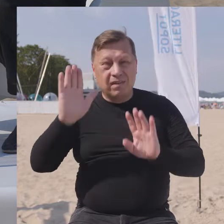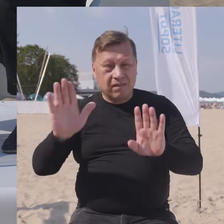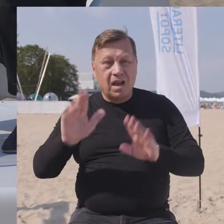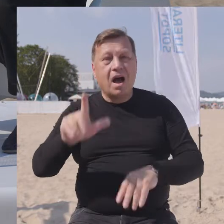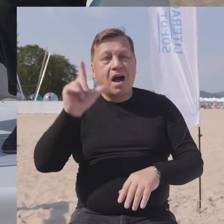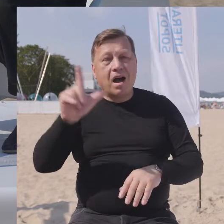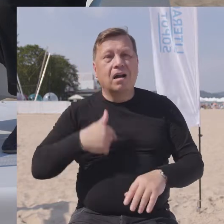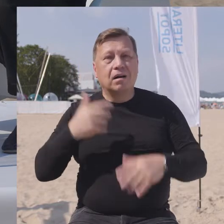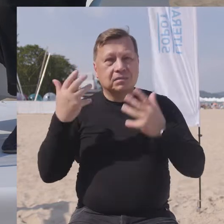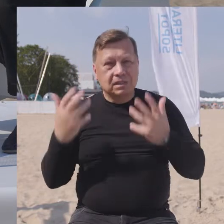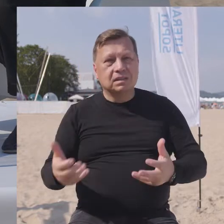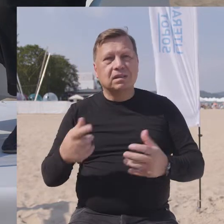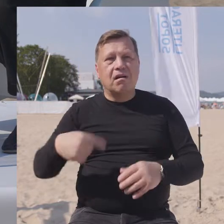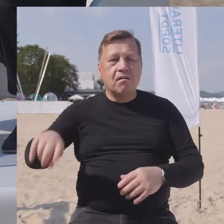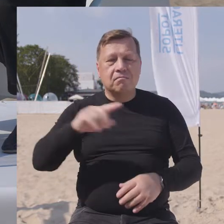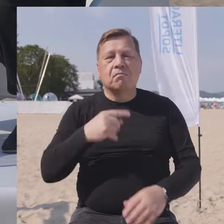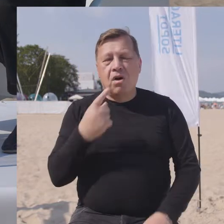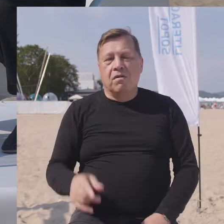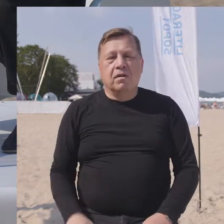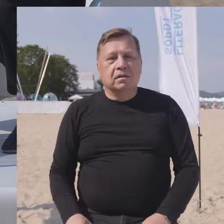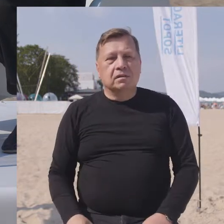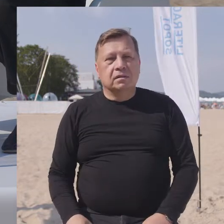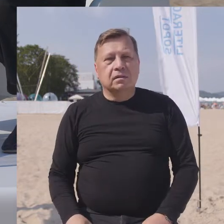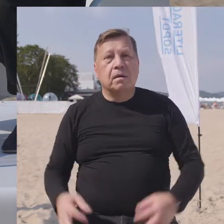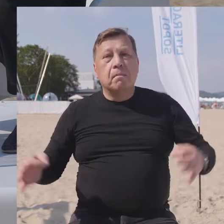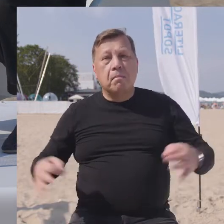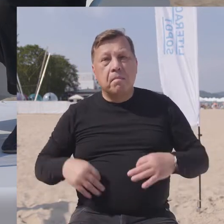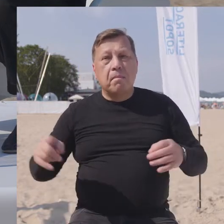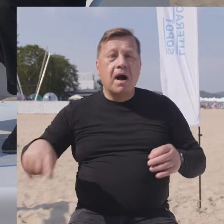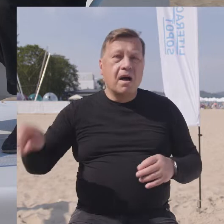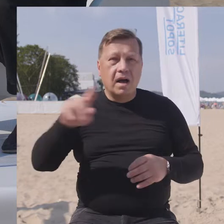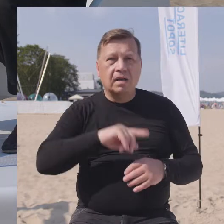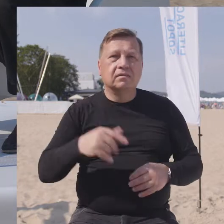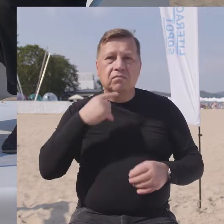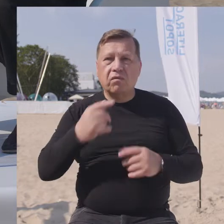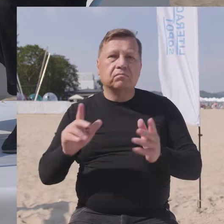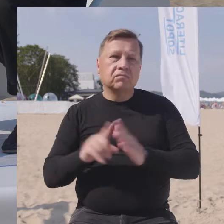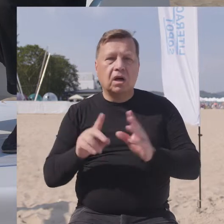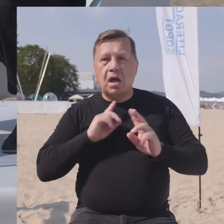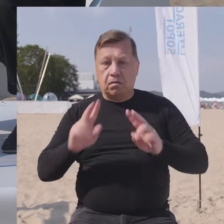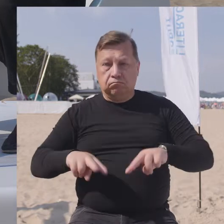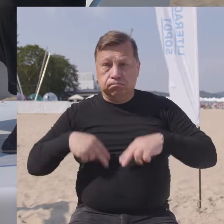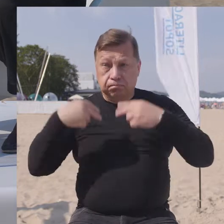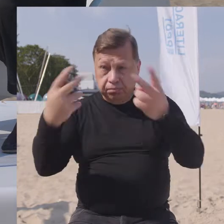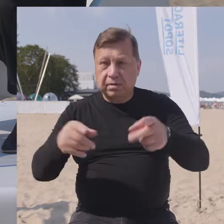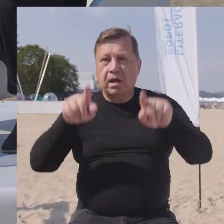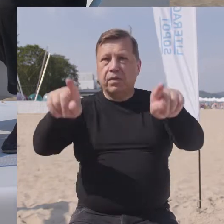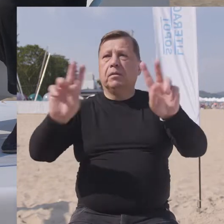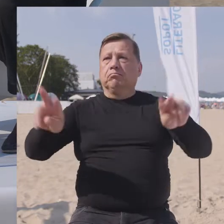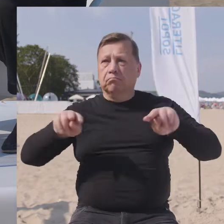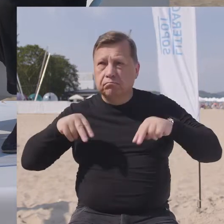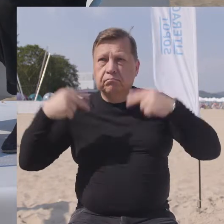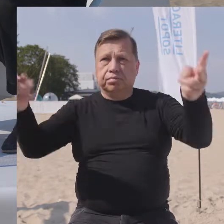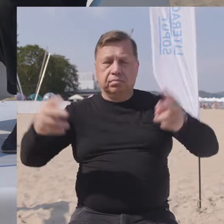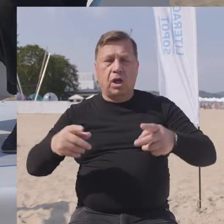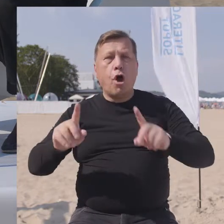tak w naszym wspólnym imieniu to powiem, traktować Państwa trochę jako posłańców, to znaczy, żebyśmy nie bali się